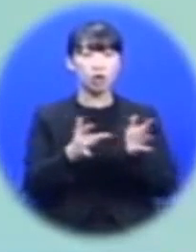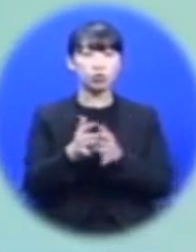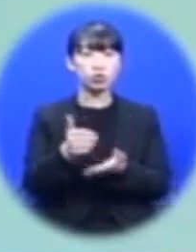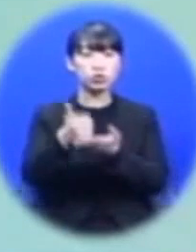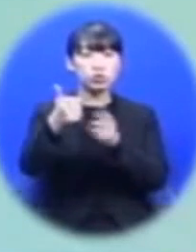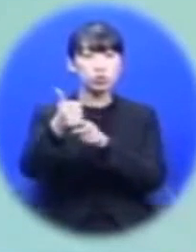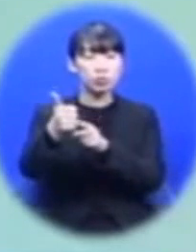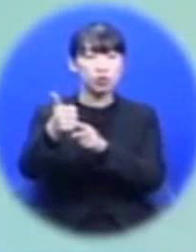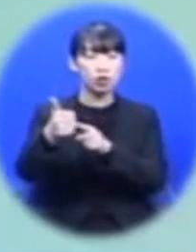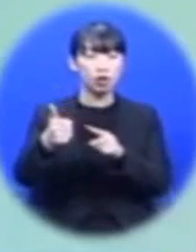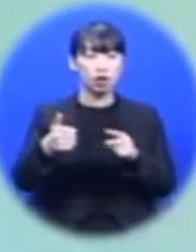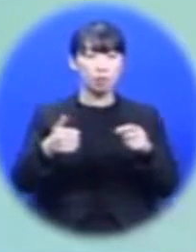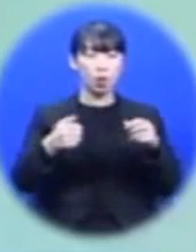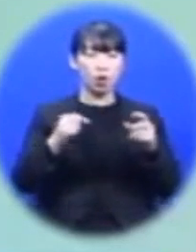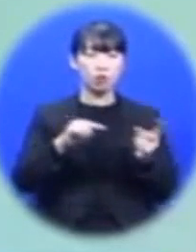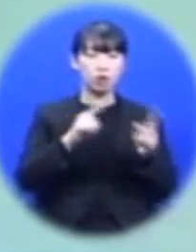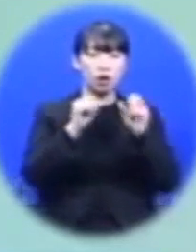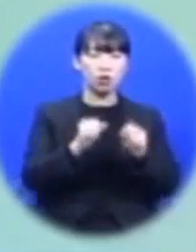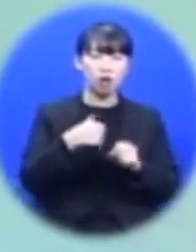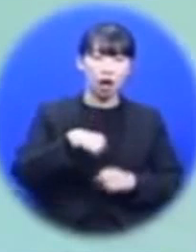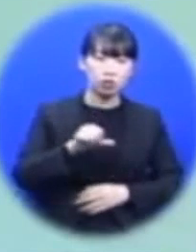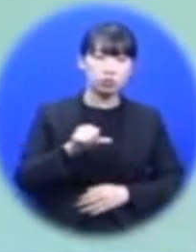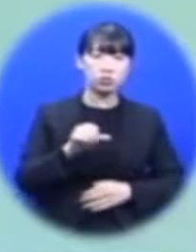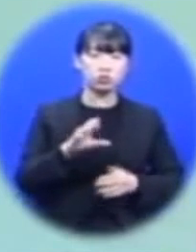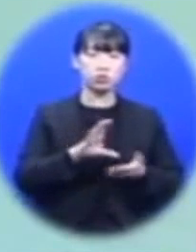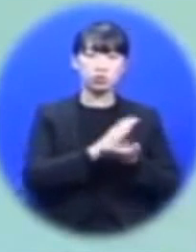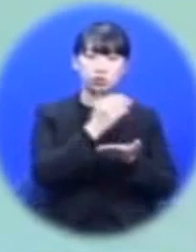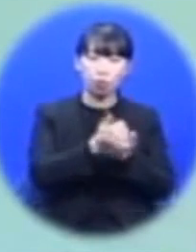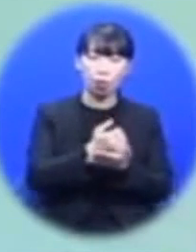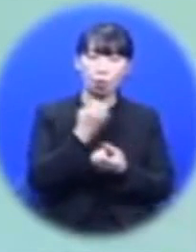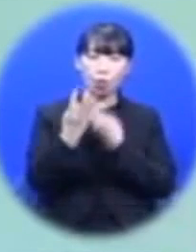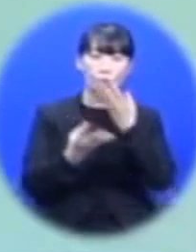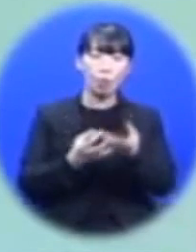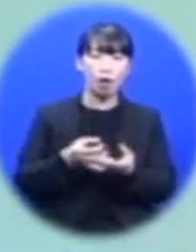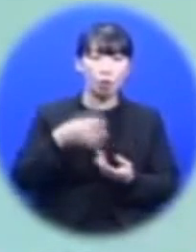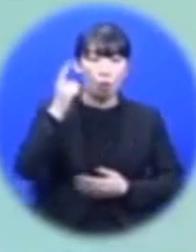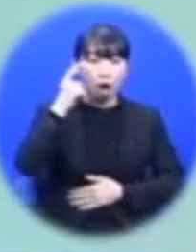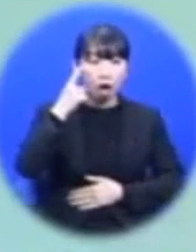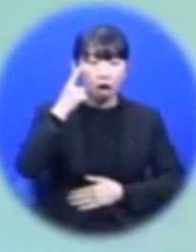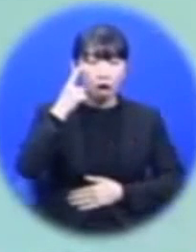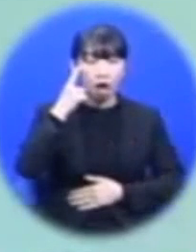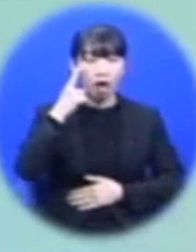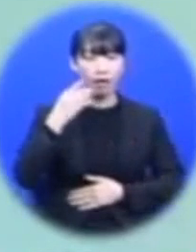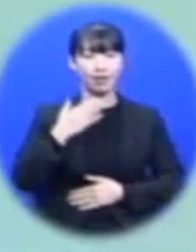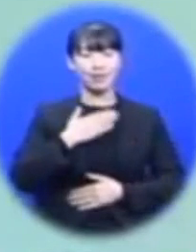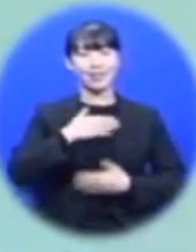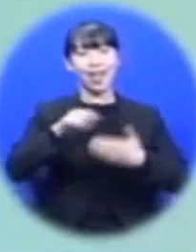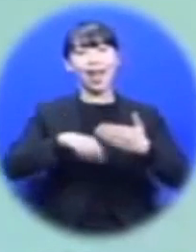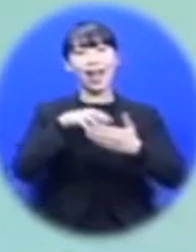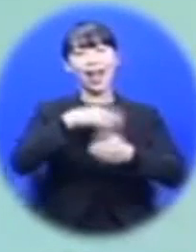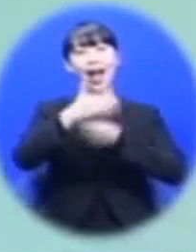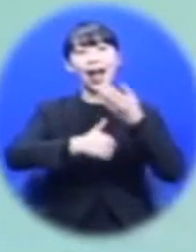하나님의 아들이라고 그렇게 믿고 고백하 말입니다 우리 안에서 하나님이 그 하고